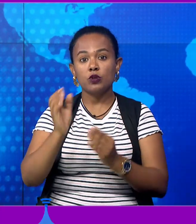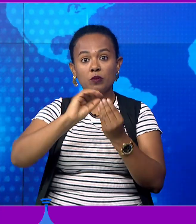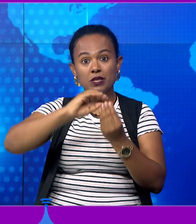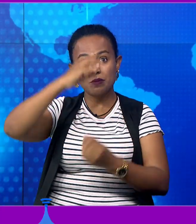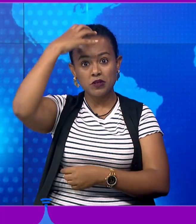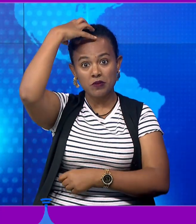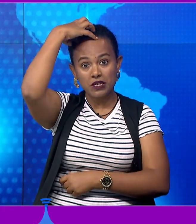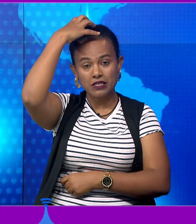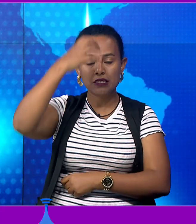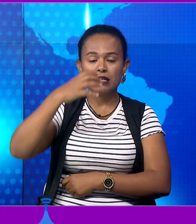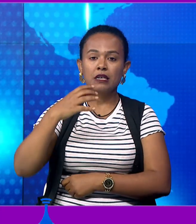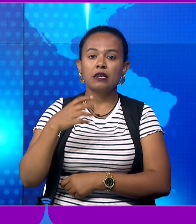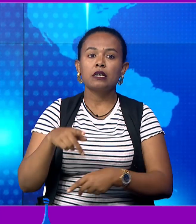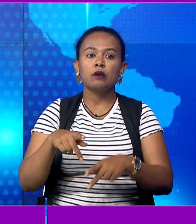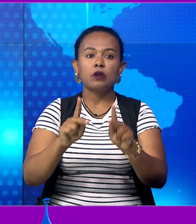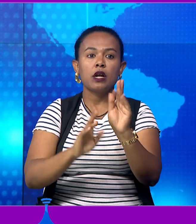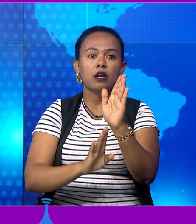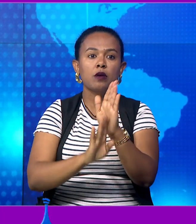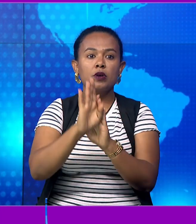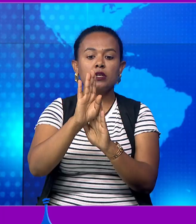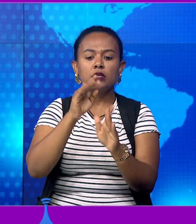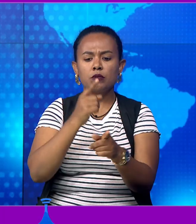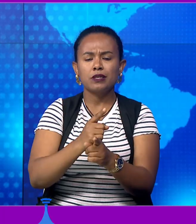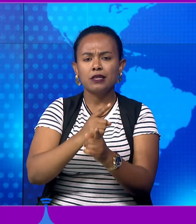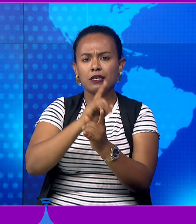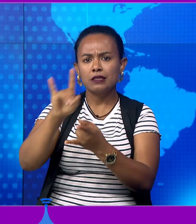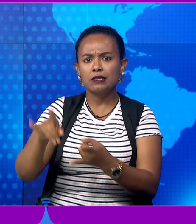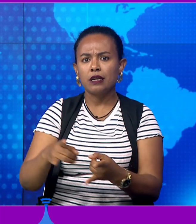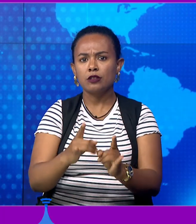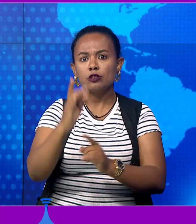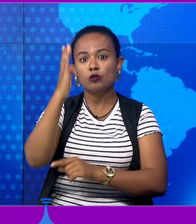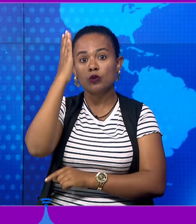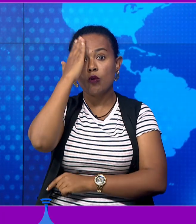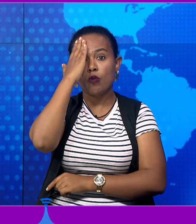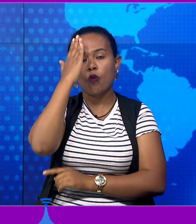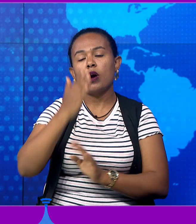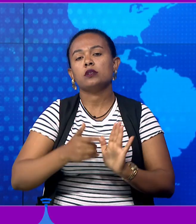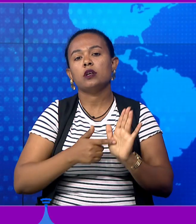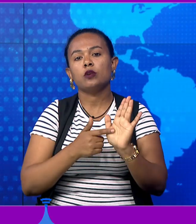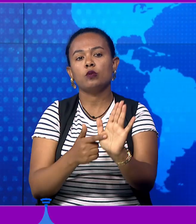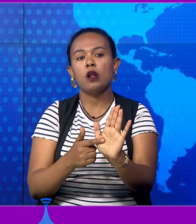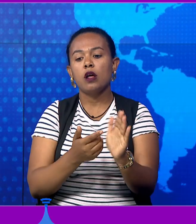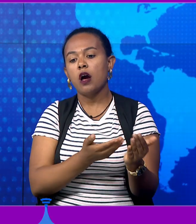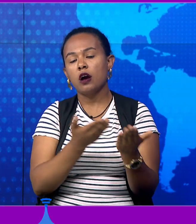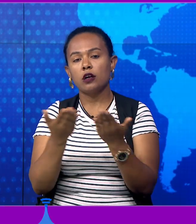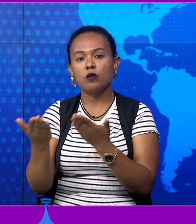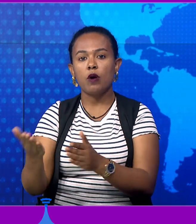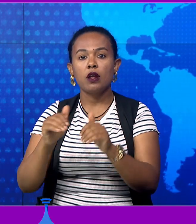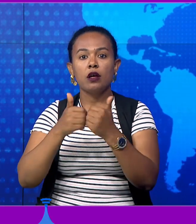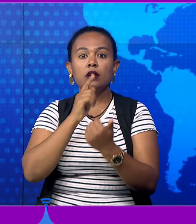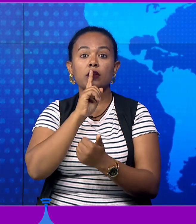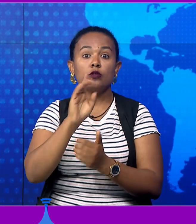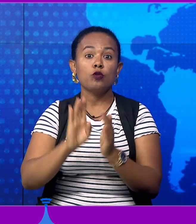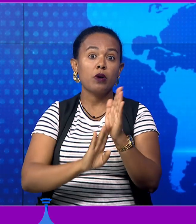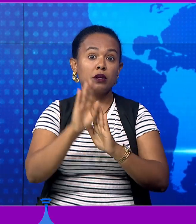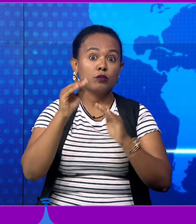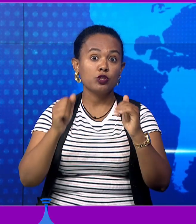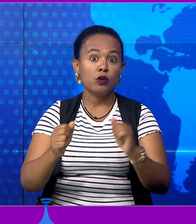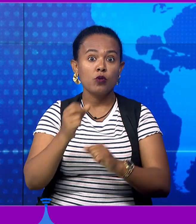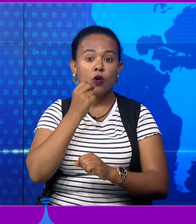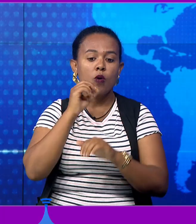መንግስት ግብርናን ለማሳደግ በትክክል ስትራቴጂውን አውቆ አሳይቷል፣ አቅርቧል። እንዴት ነው ማደግ የምንችለው? ውሃን